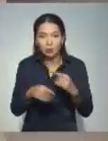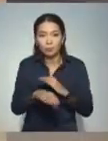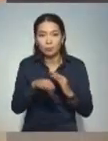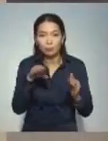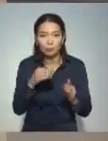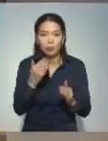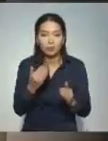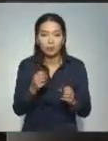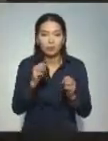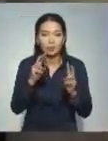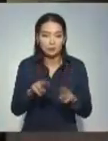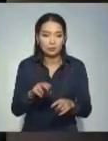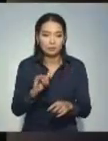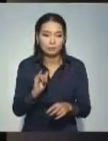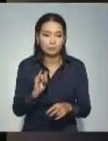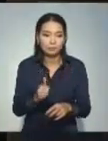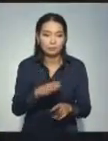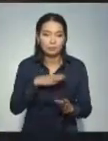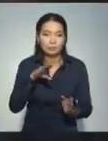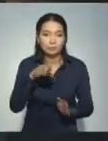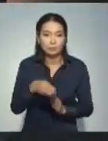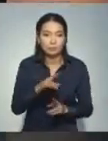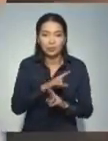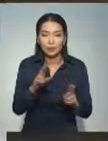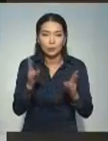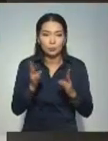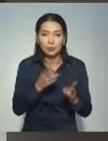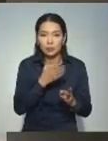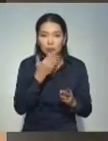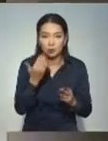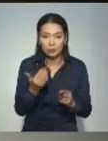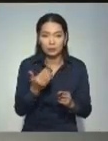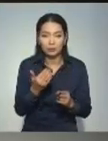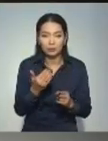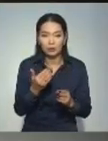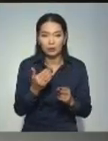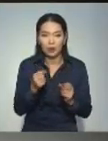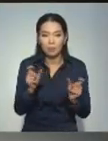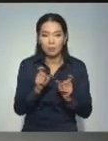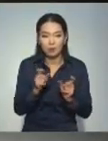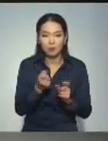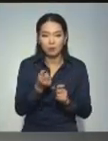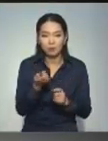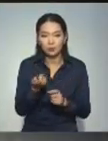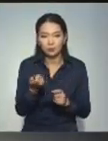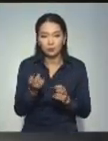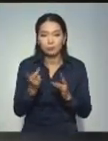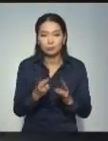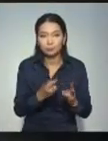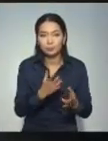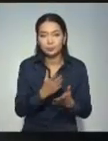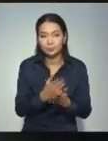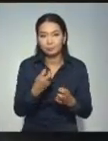водитель удаленно включил систему автозапуска к счастью никто не пострадал здание получило незначительные повреждения за нестандартную парковку